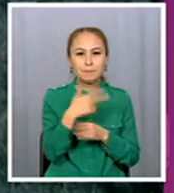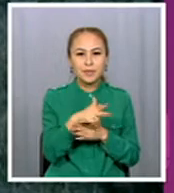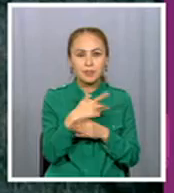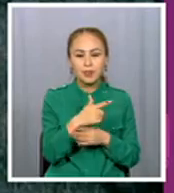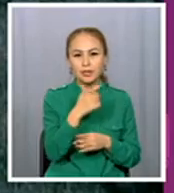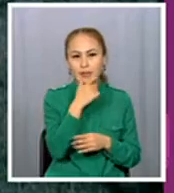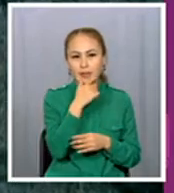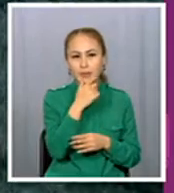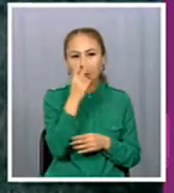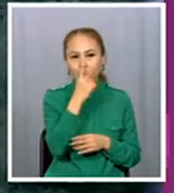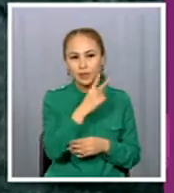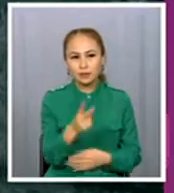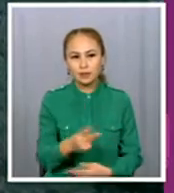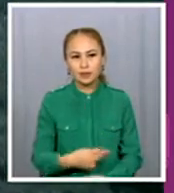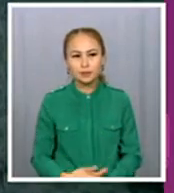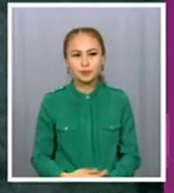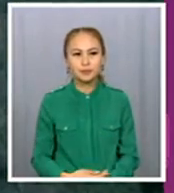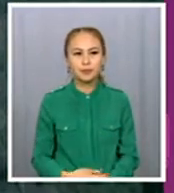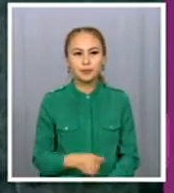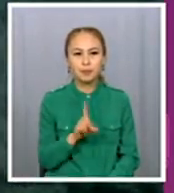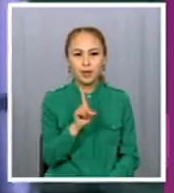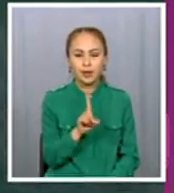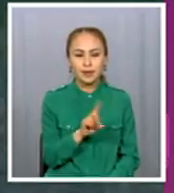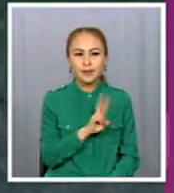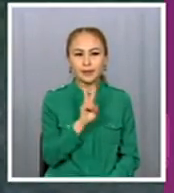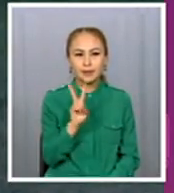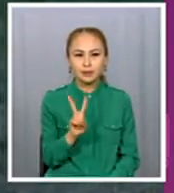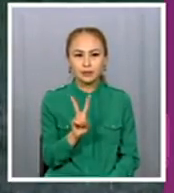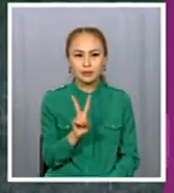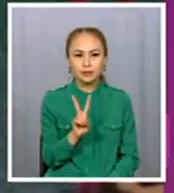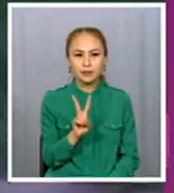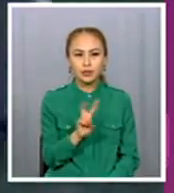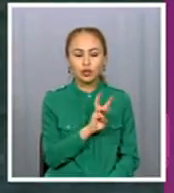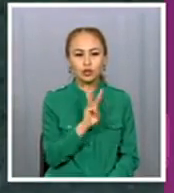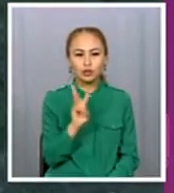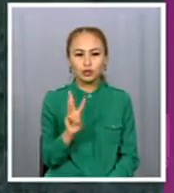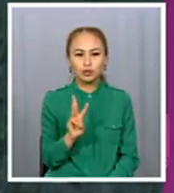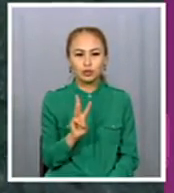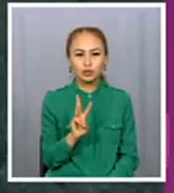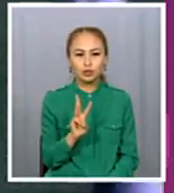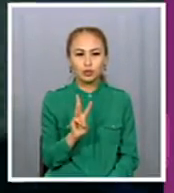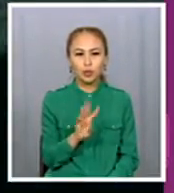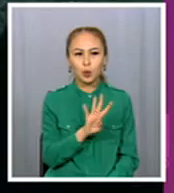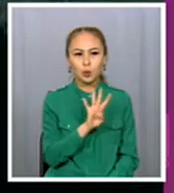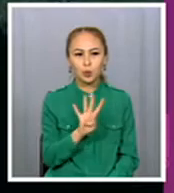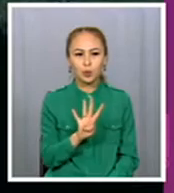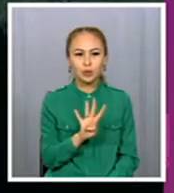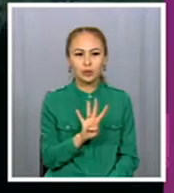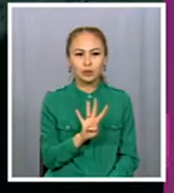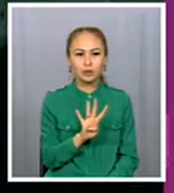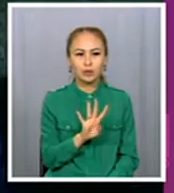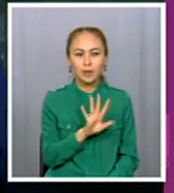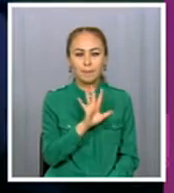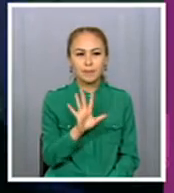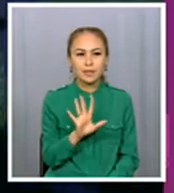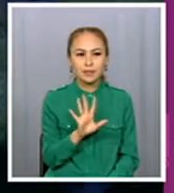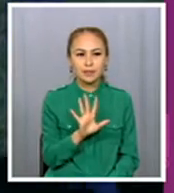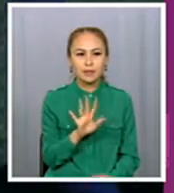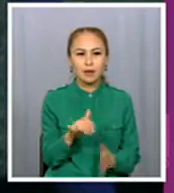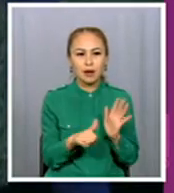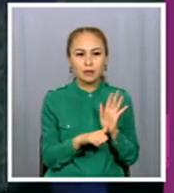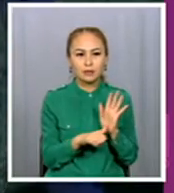Бір, екі, үш, 4, 5,